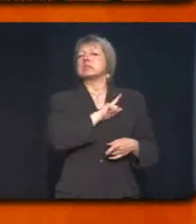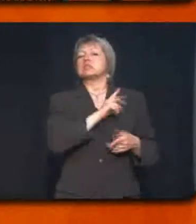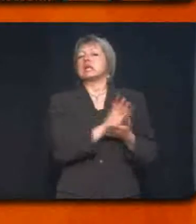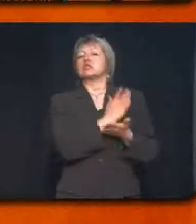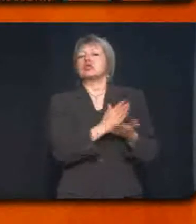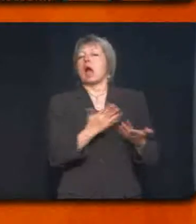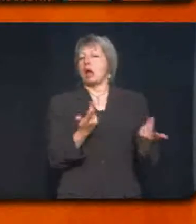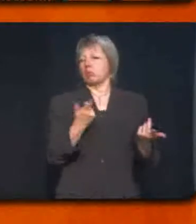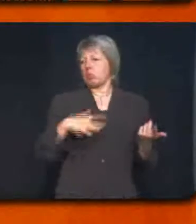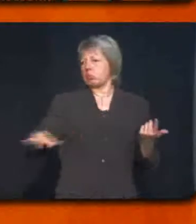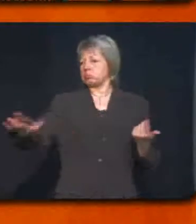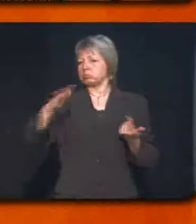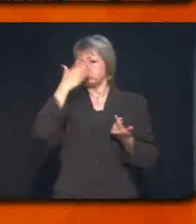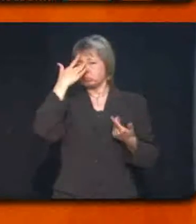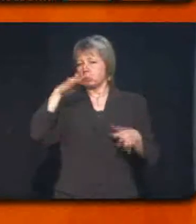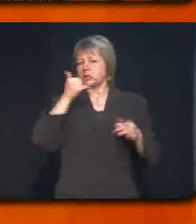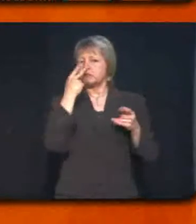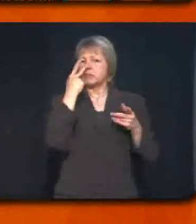sind